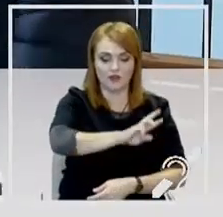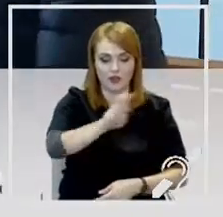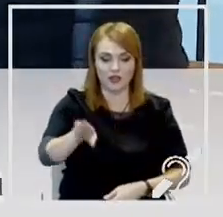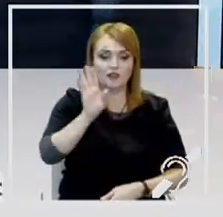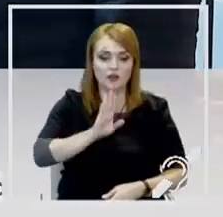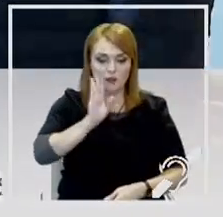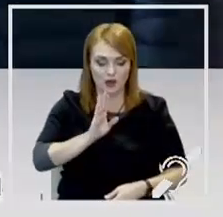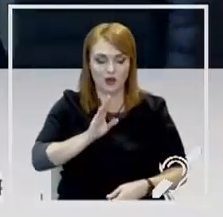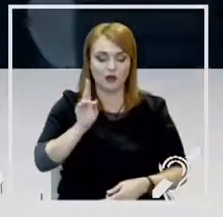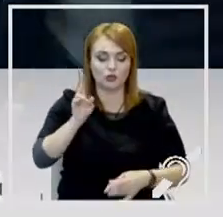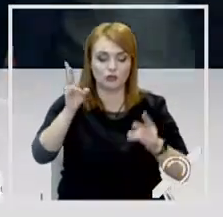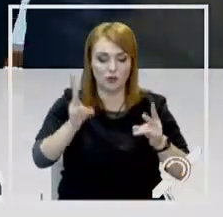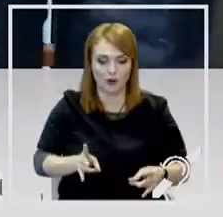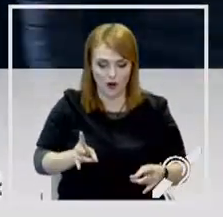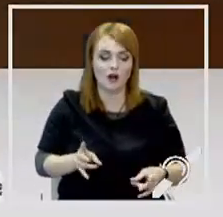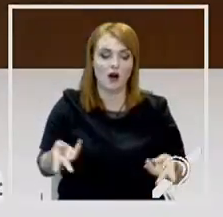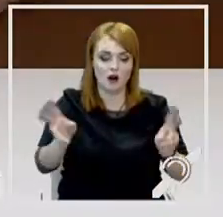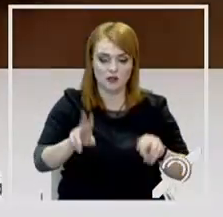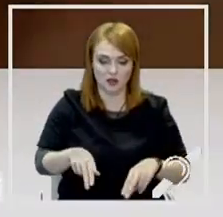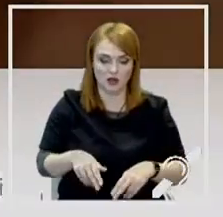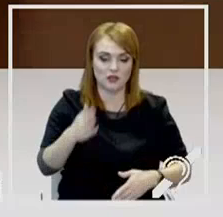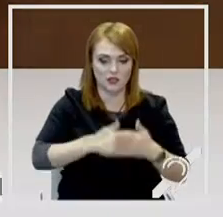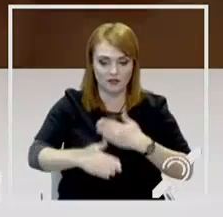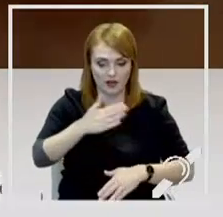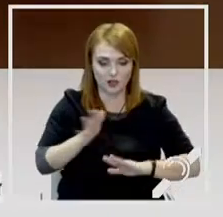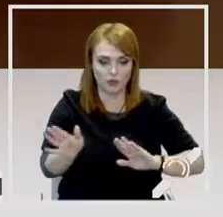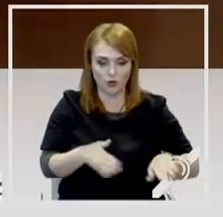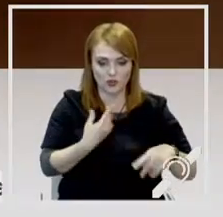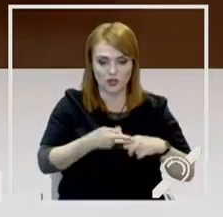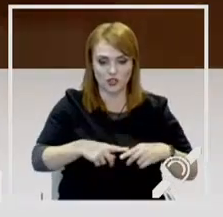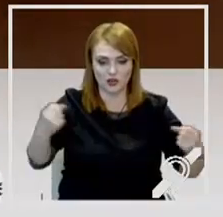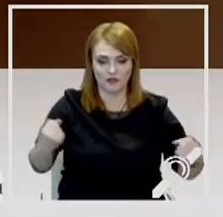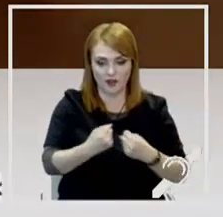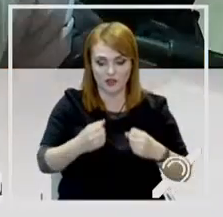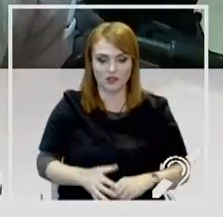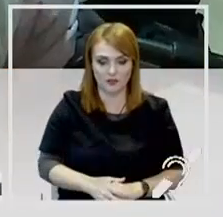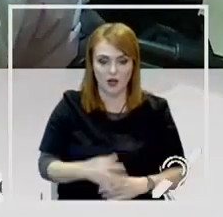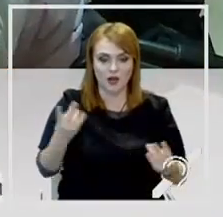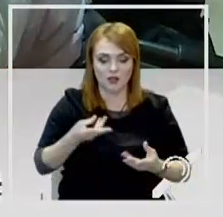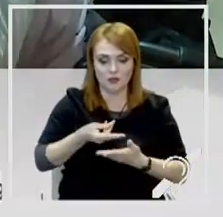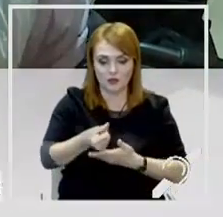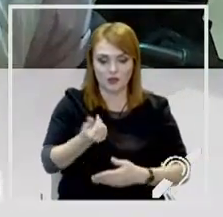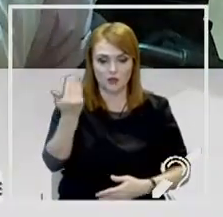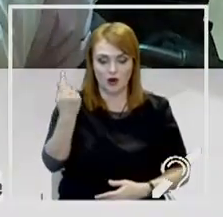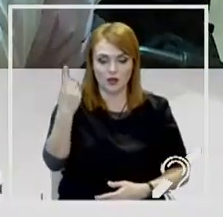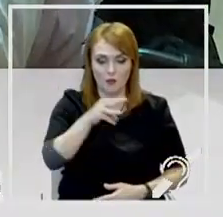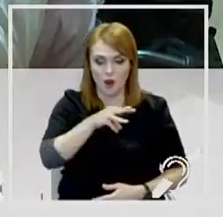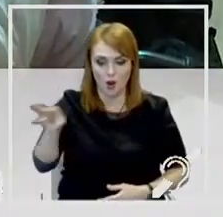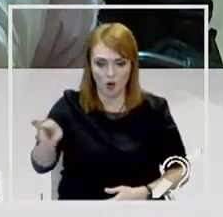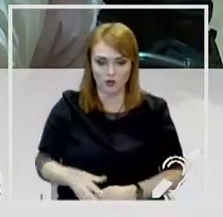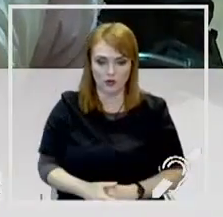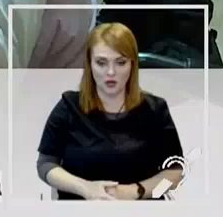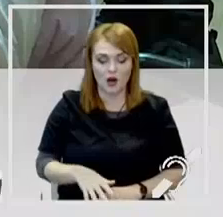în urma accidentului. Instanța a decis că învinuitul să-i achite despăgubiri de peste 1 milion de lei. Tânăra spune că va folosi banii